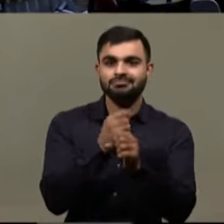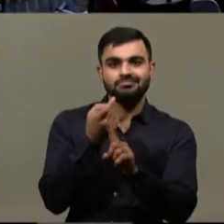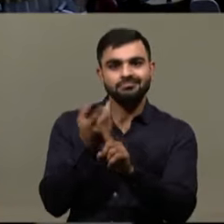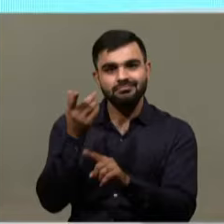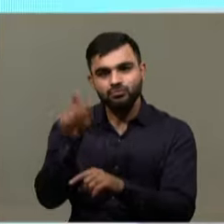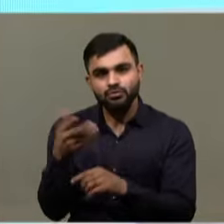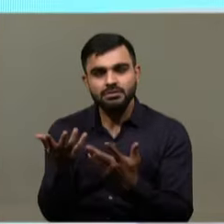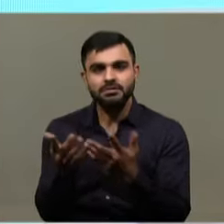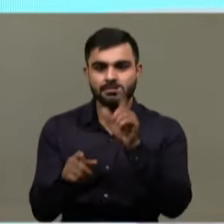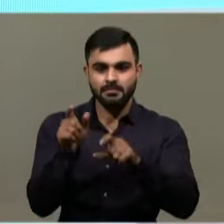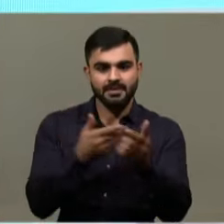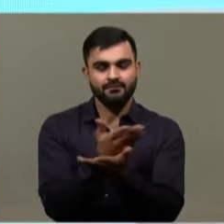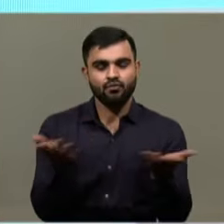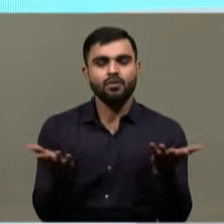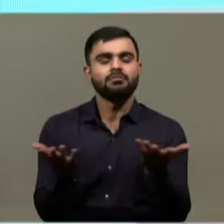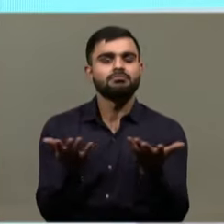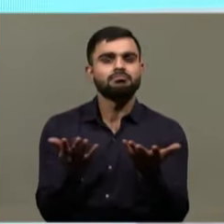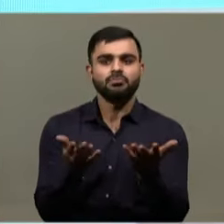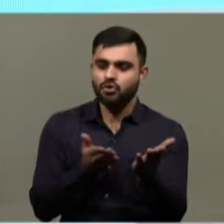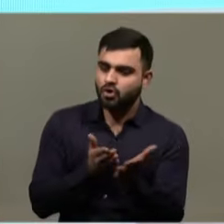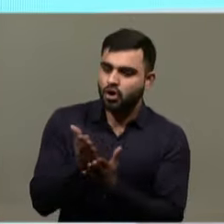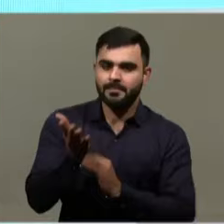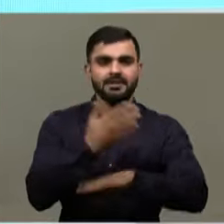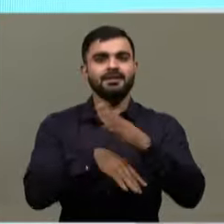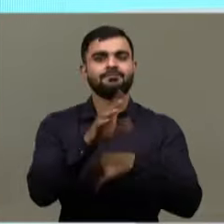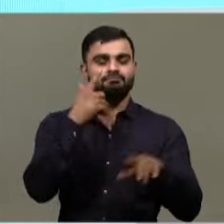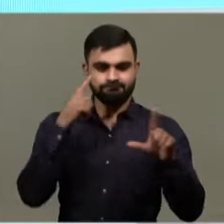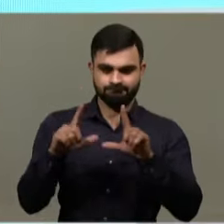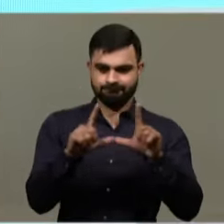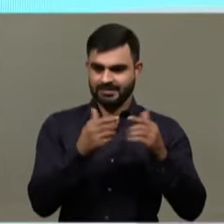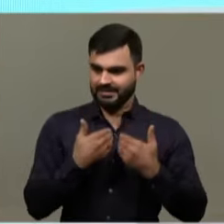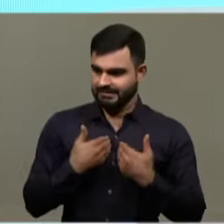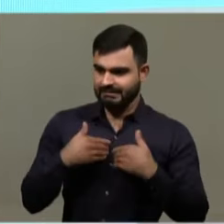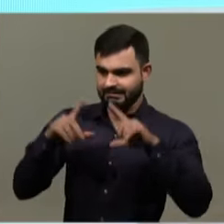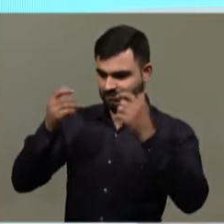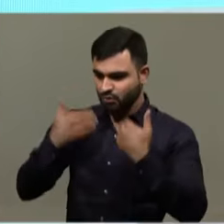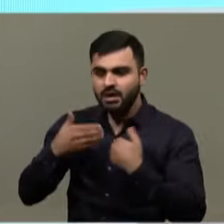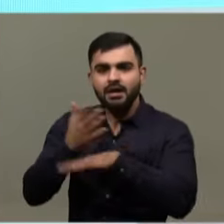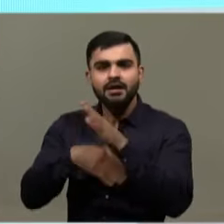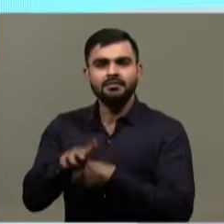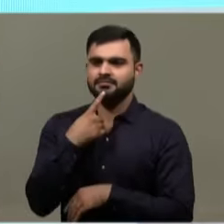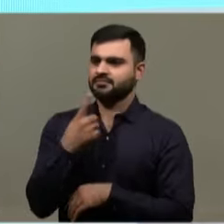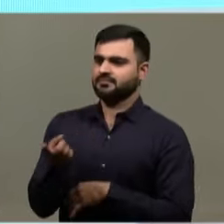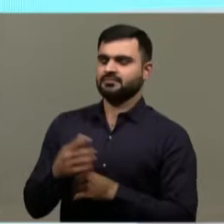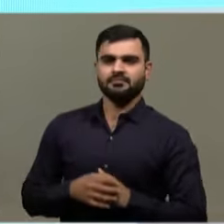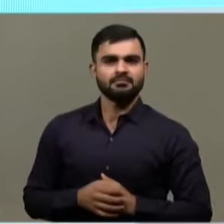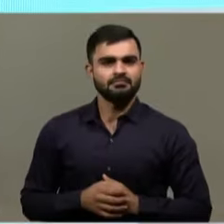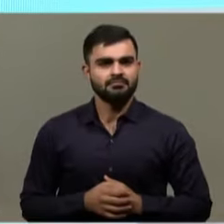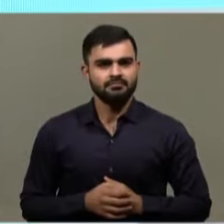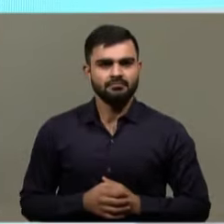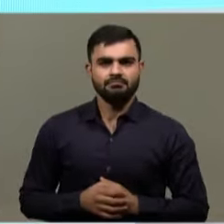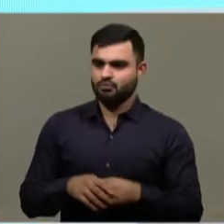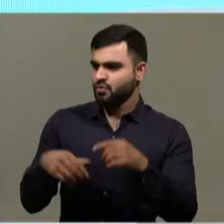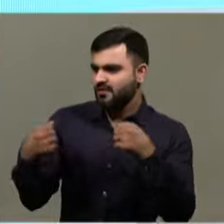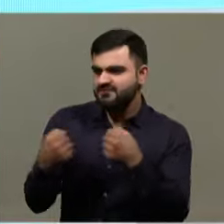हैं उनको एक तरह से हमेशा डिसेबिलिटी प्रूफ देना पड़ता था तस्वीरें देनी पड़ती थी आपने कहा आपने एक जद्दोजहद